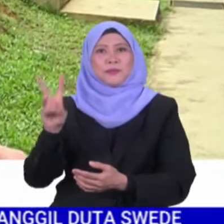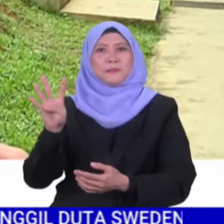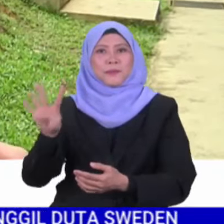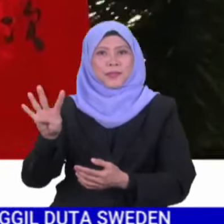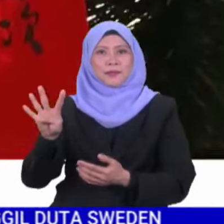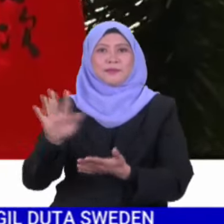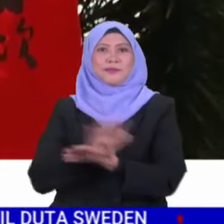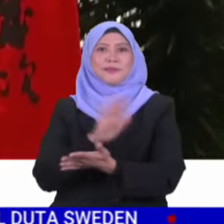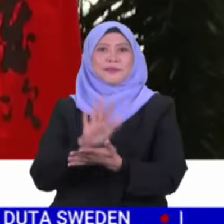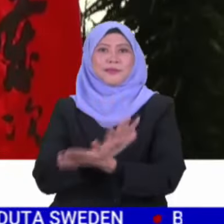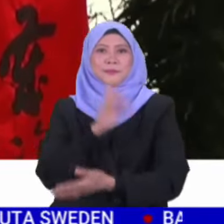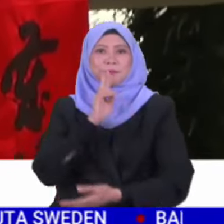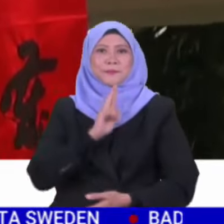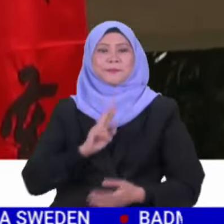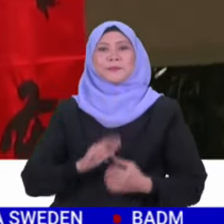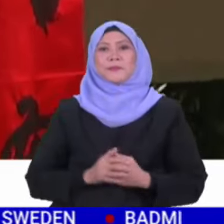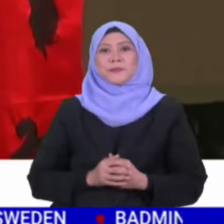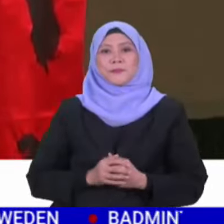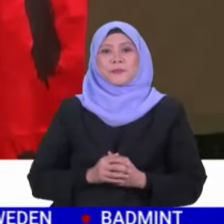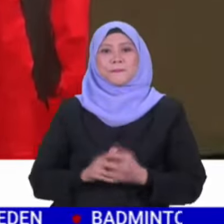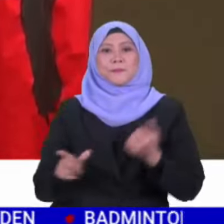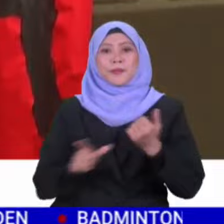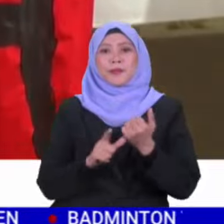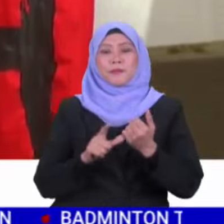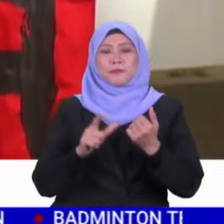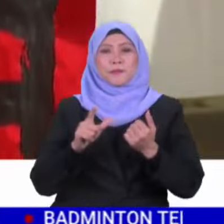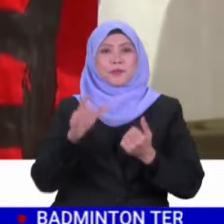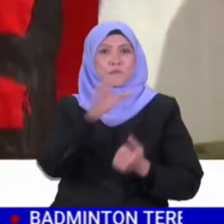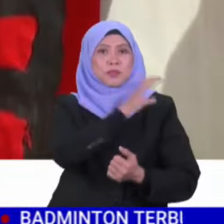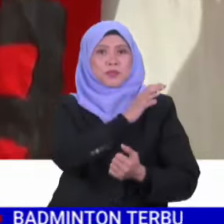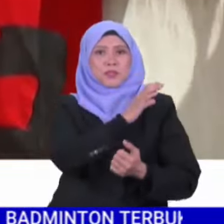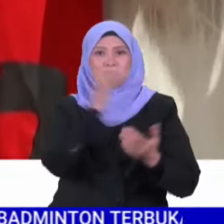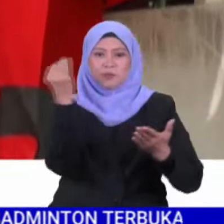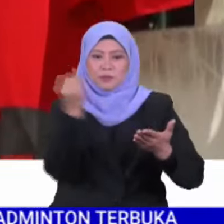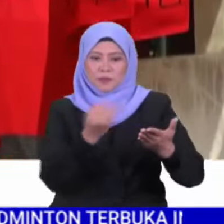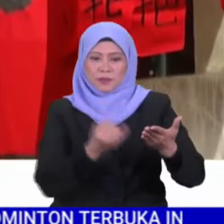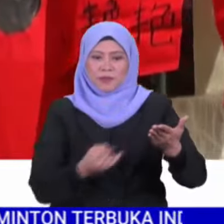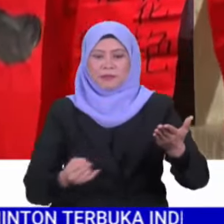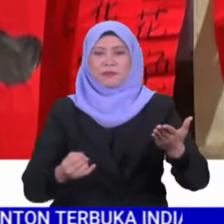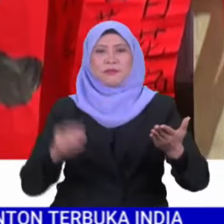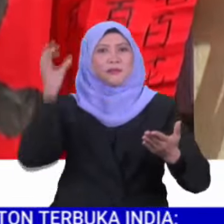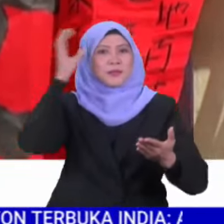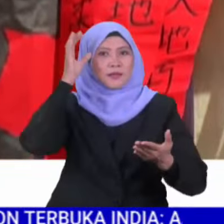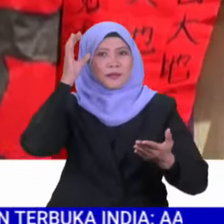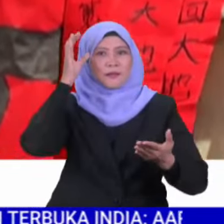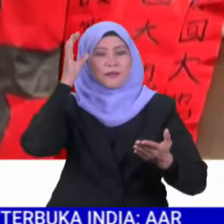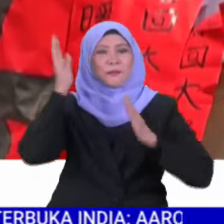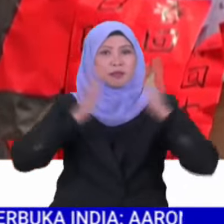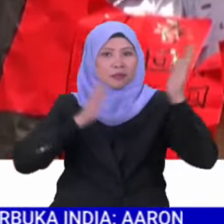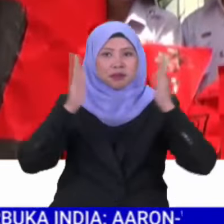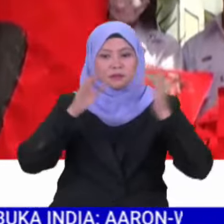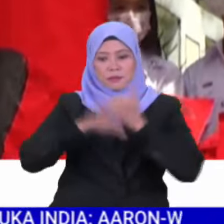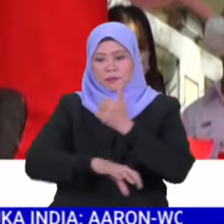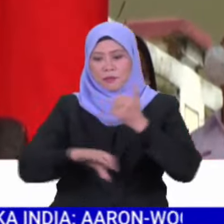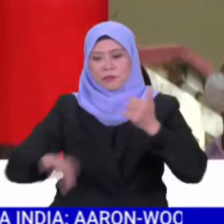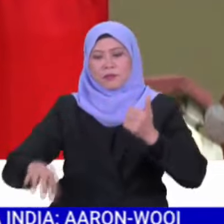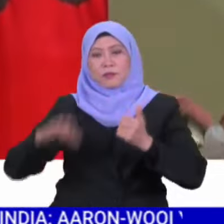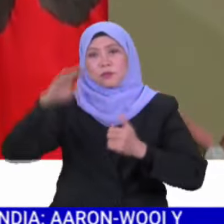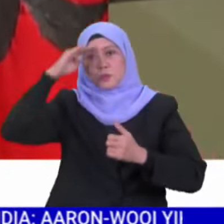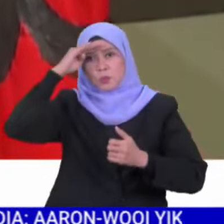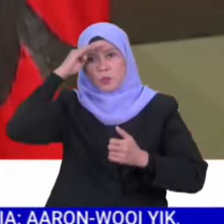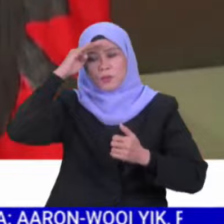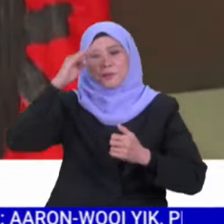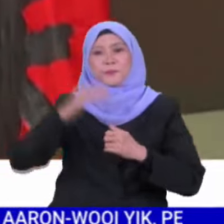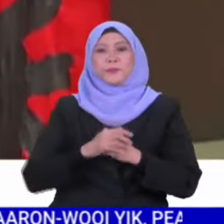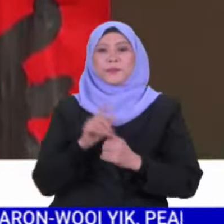13,264 couplets. Menurut Naib Pengerusi Persatuan Lukisan dan Kaligrafi Cina Malaysia, Cawangan Johor Bahru,